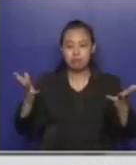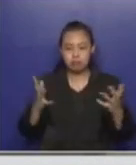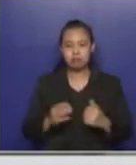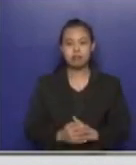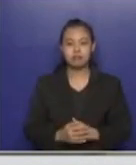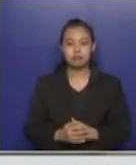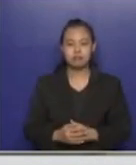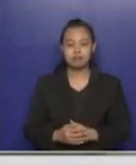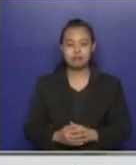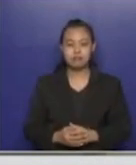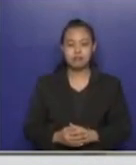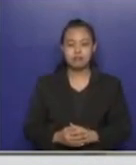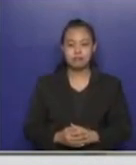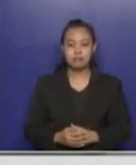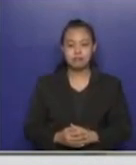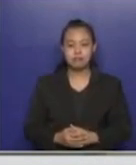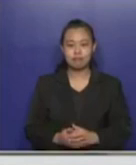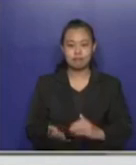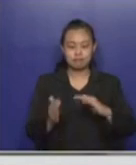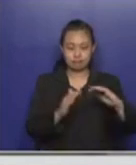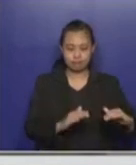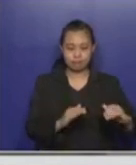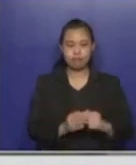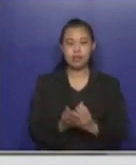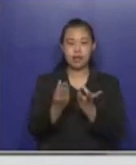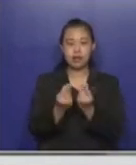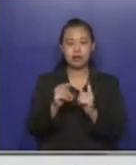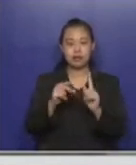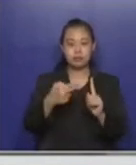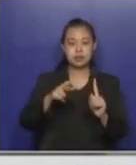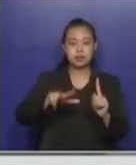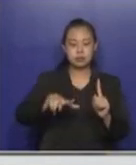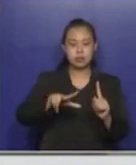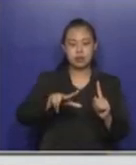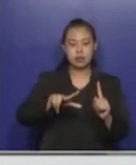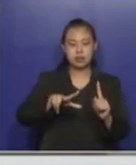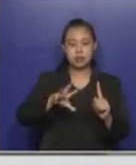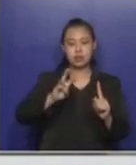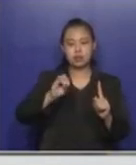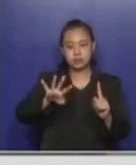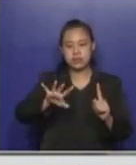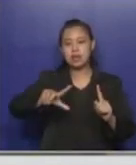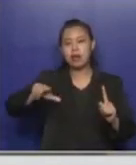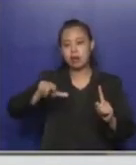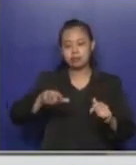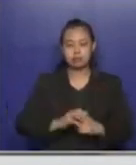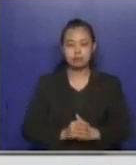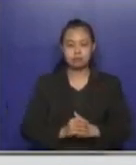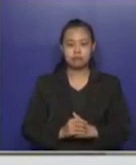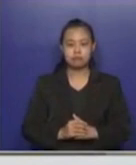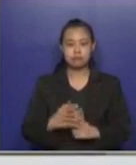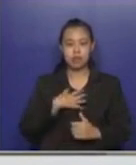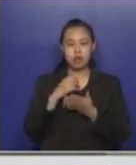คะกลับมาที่ตัวเลข 13,064 ล้านบาทที่ท่านต้องการ